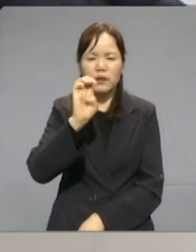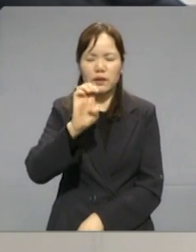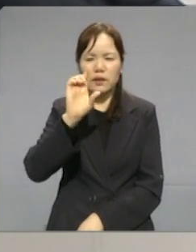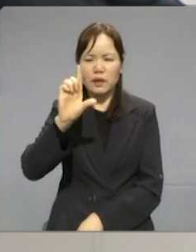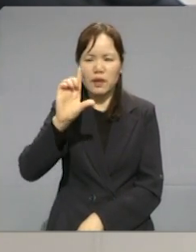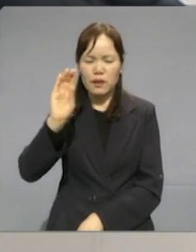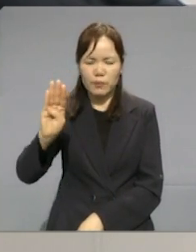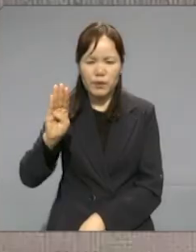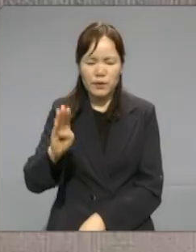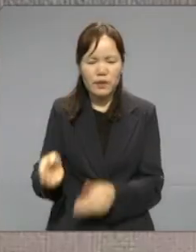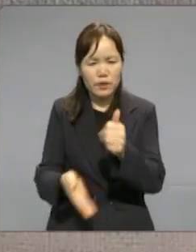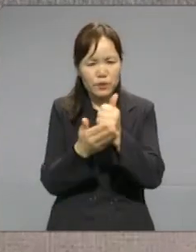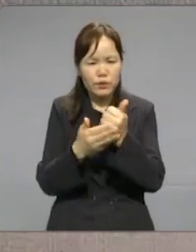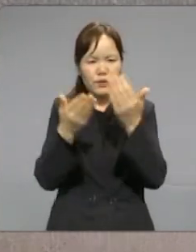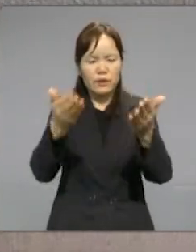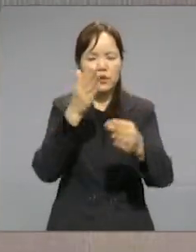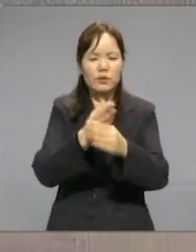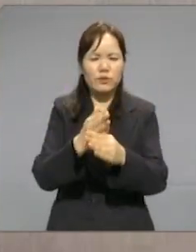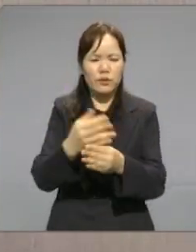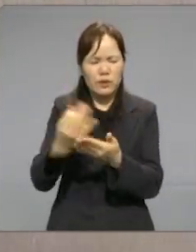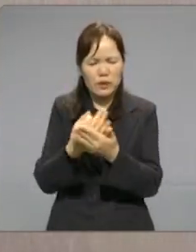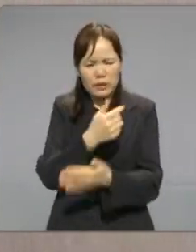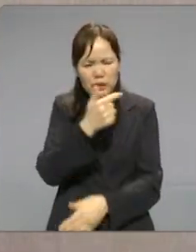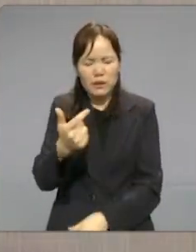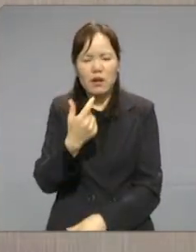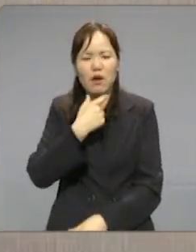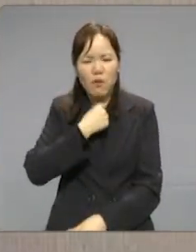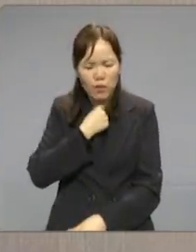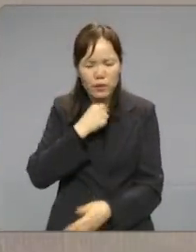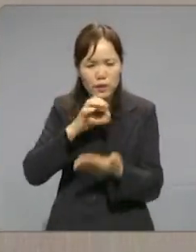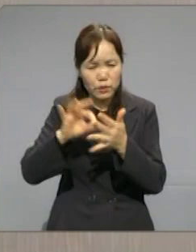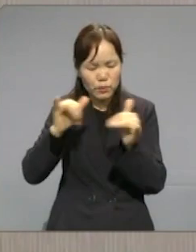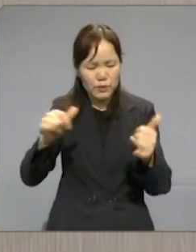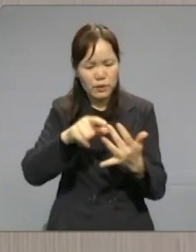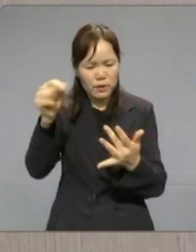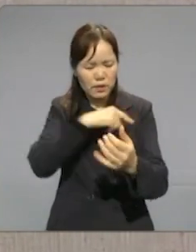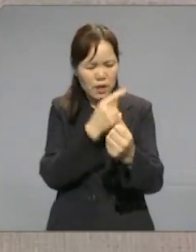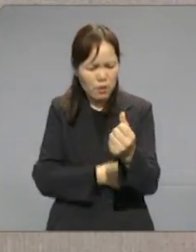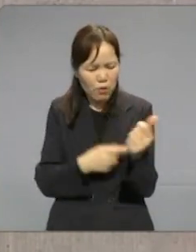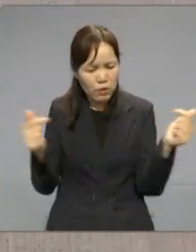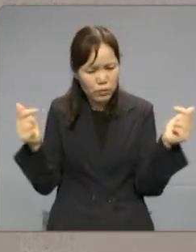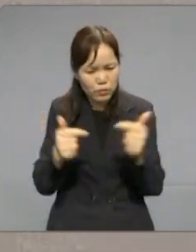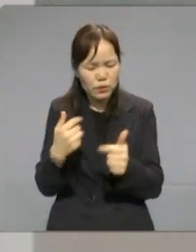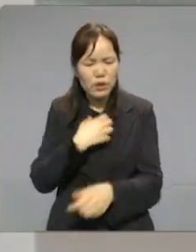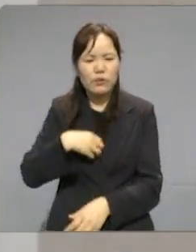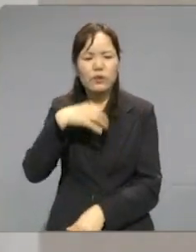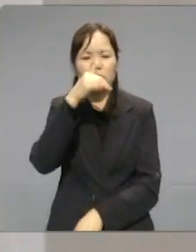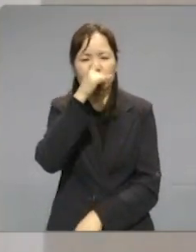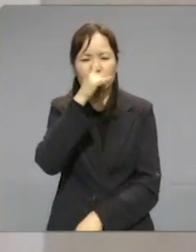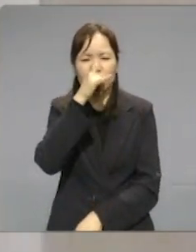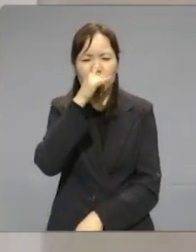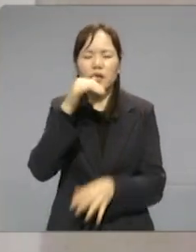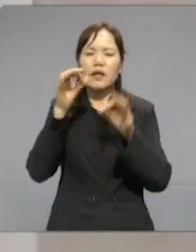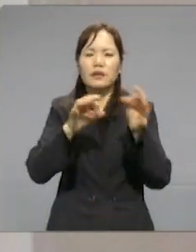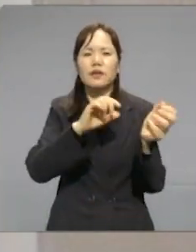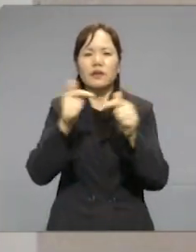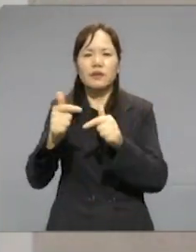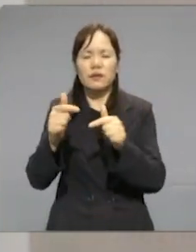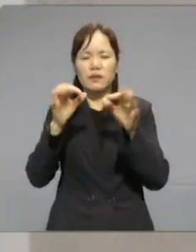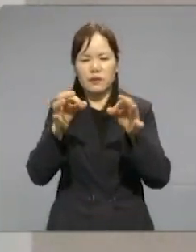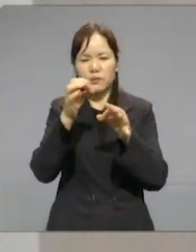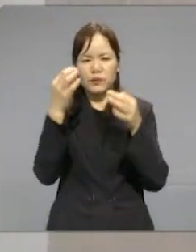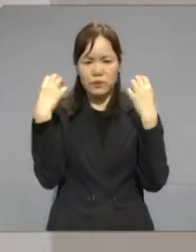있습니다. 다만 고수익을 원하는 소비자의 선택권까지 줄 수 있다는 우려가 나오는 가운데 은행들은